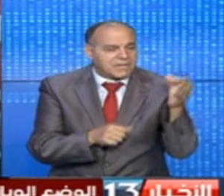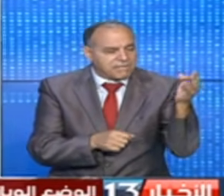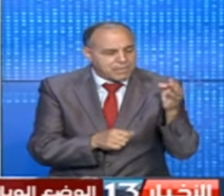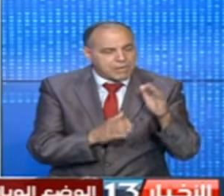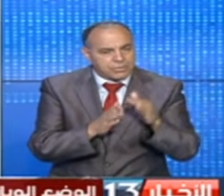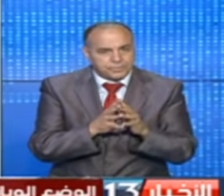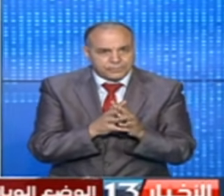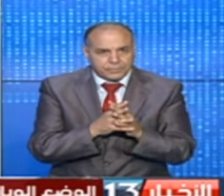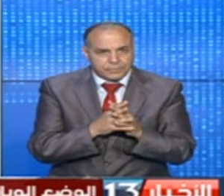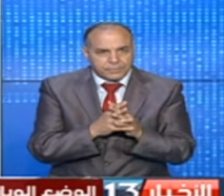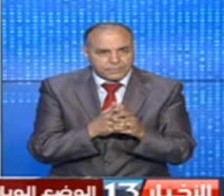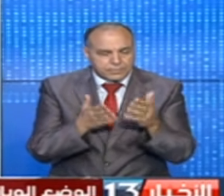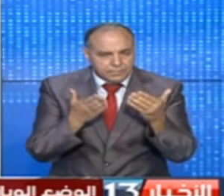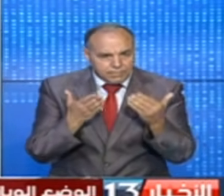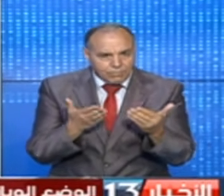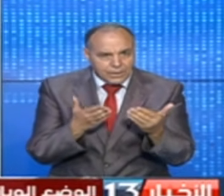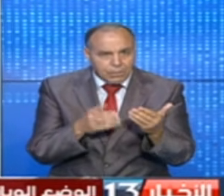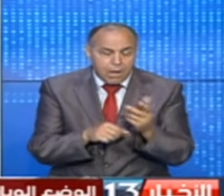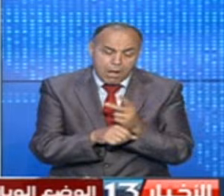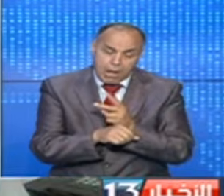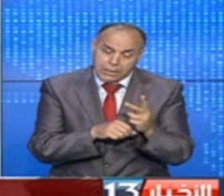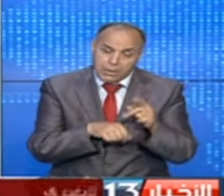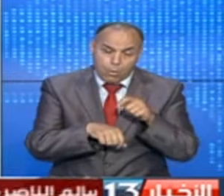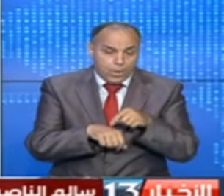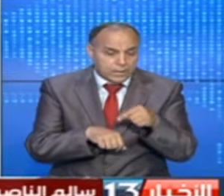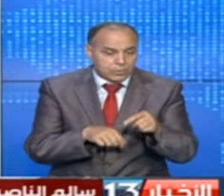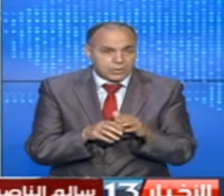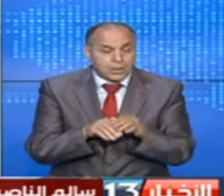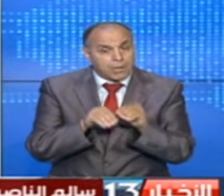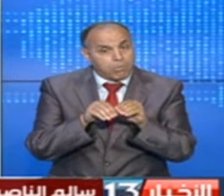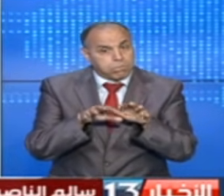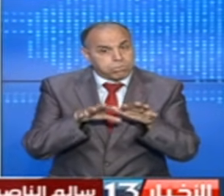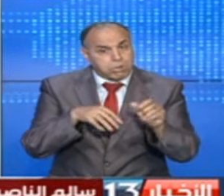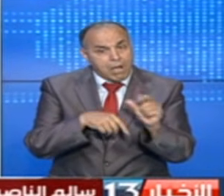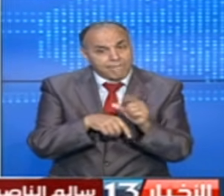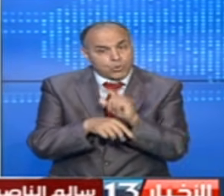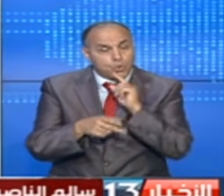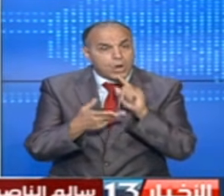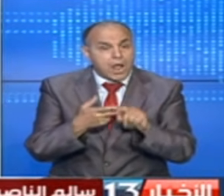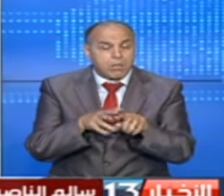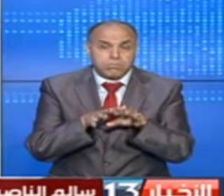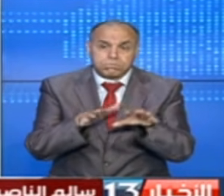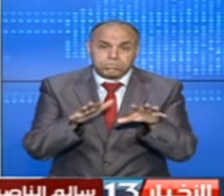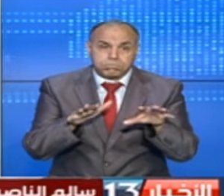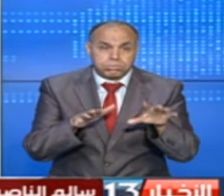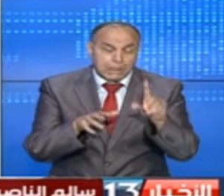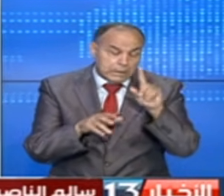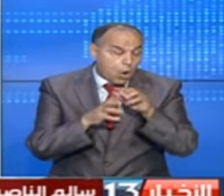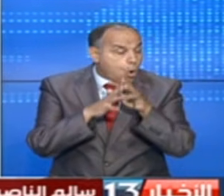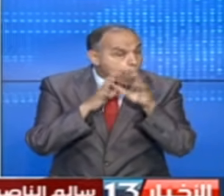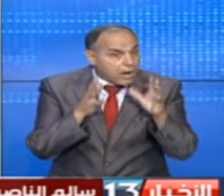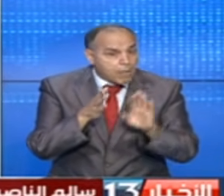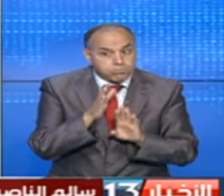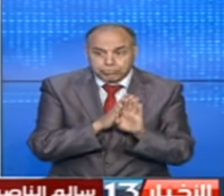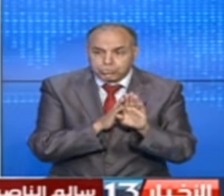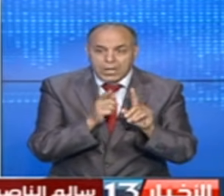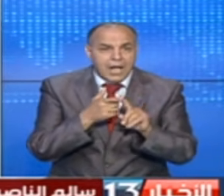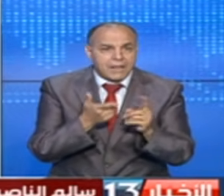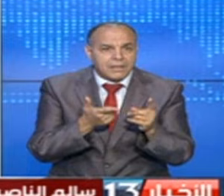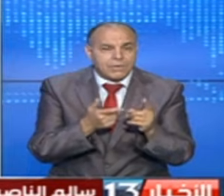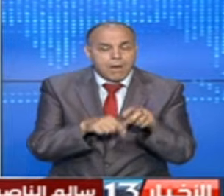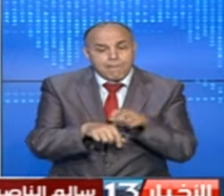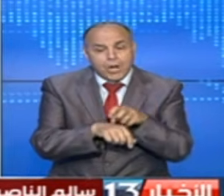30 و50%. الوضعية تعتبر وضعية خطيرة، انتشار الفيروس باقي انتشر بشكل كبير خاصة في